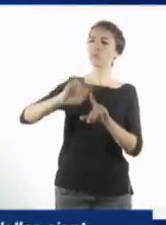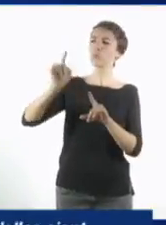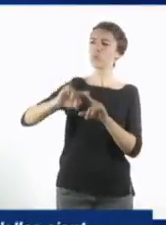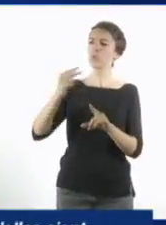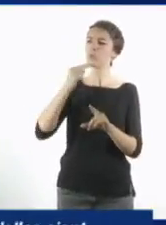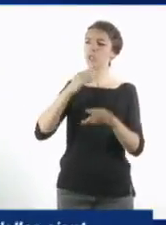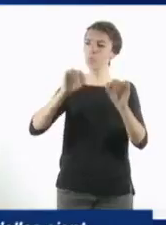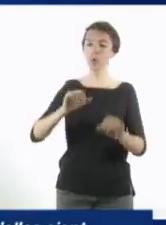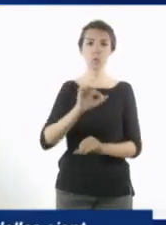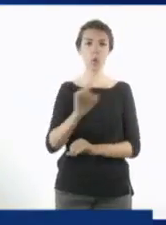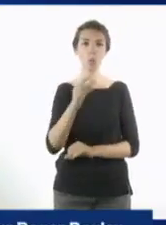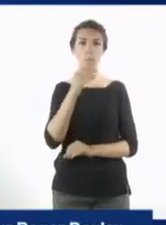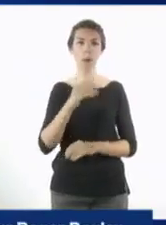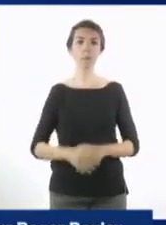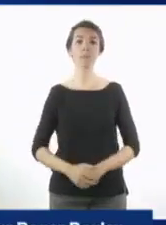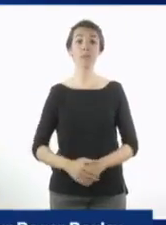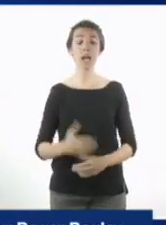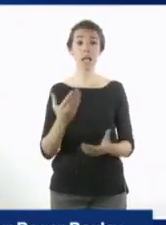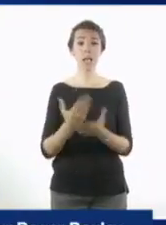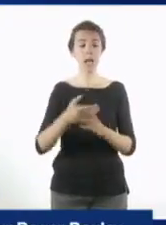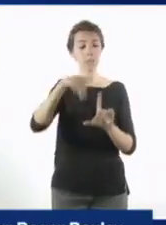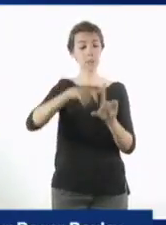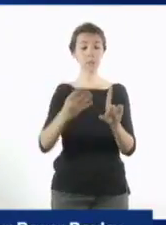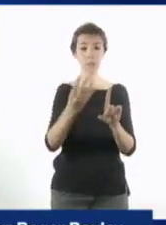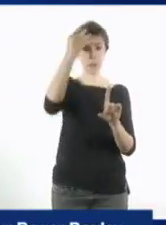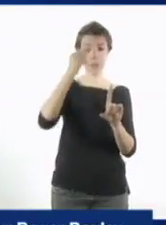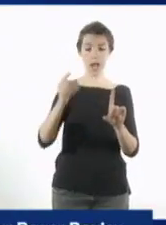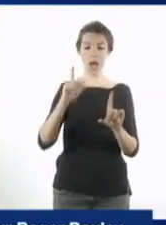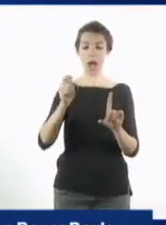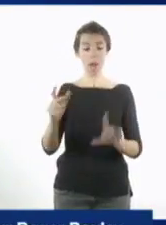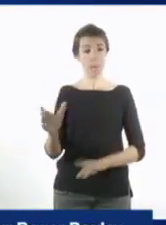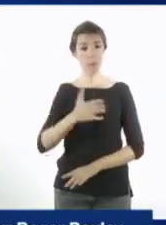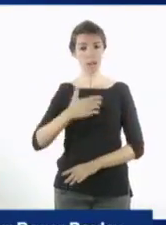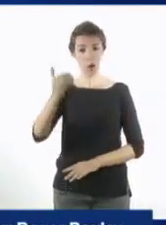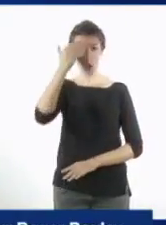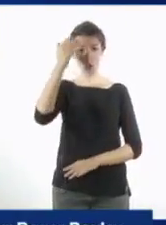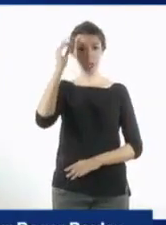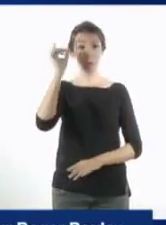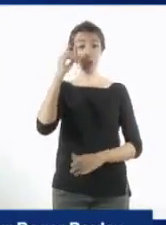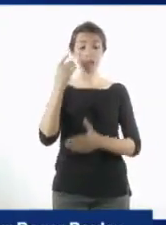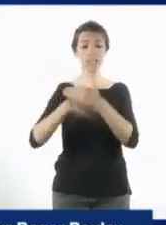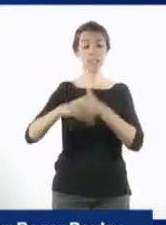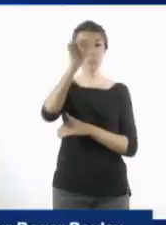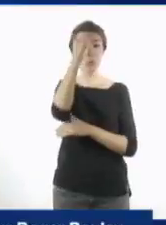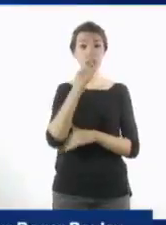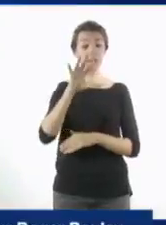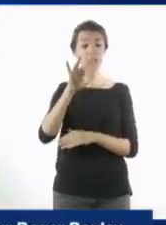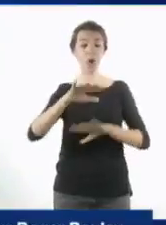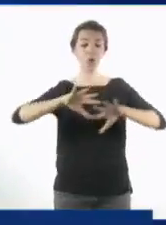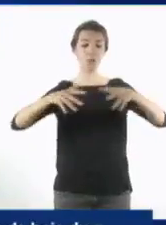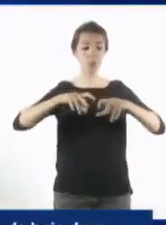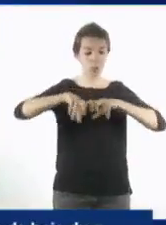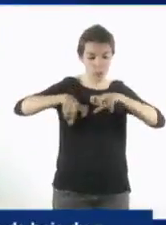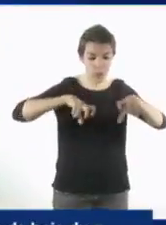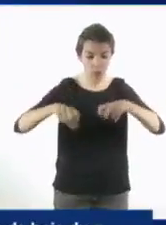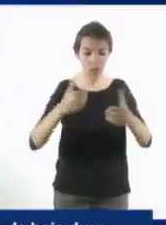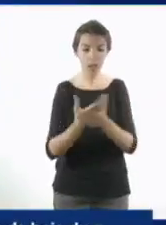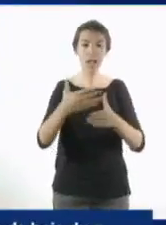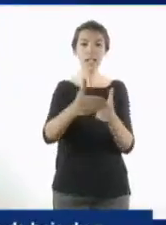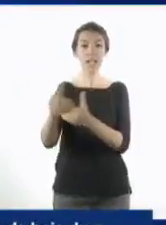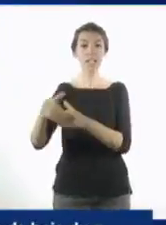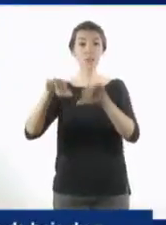que ce soit d'autre que de danser. Ces armes n'ont plus guère de secret pour Roger Boulet. Grâce à ses pérégrinations, dans une cinquantaine de musées, il a